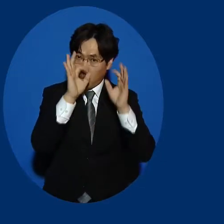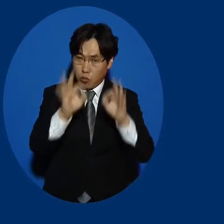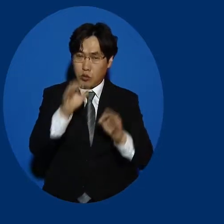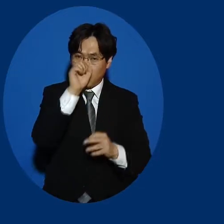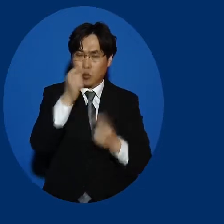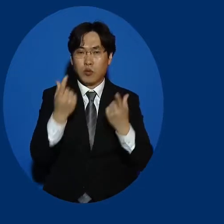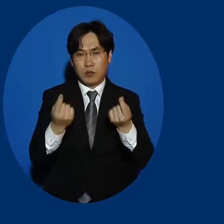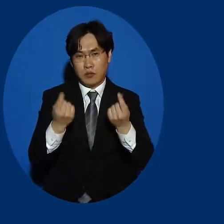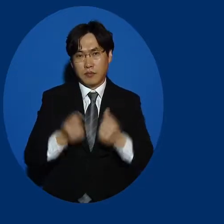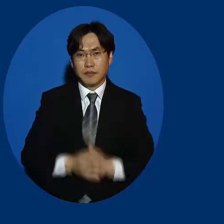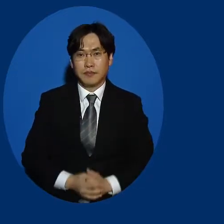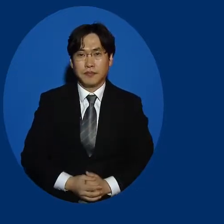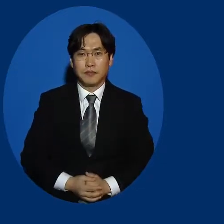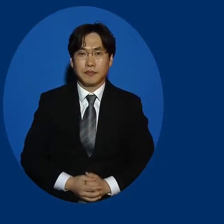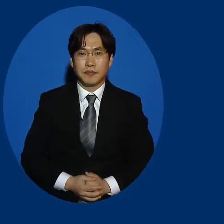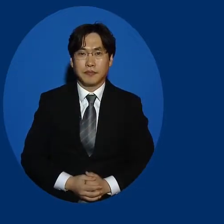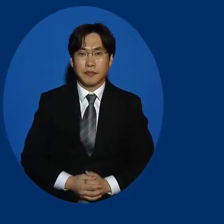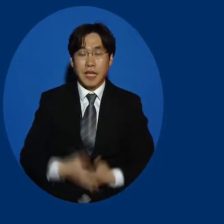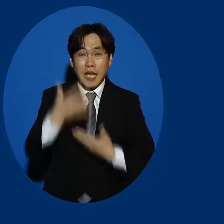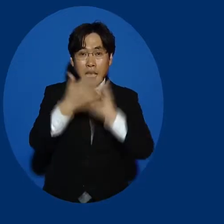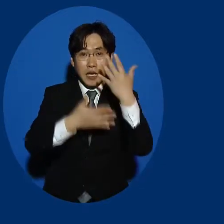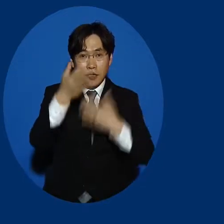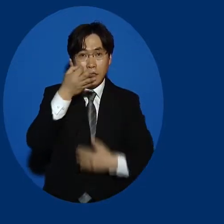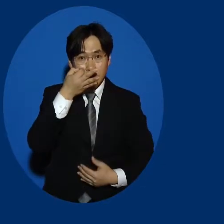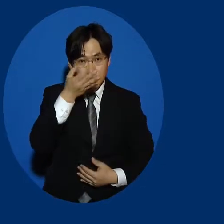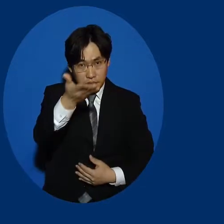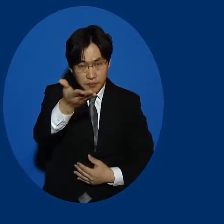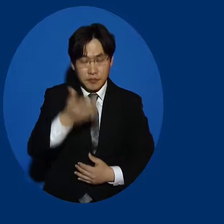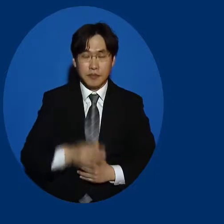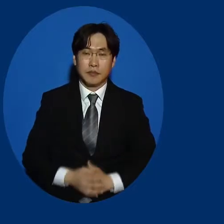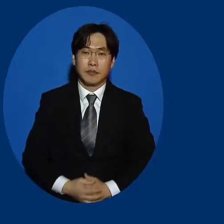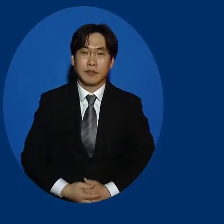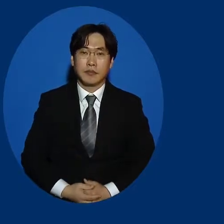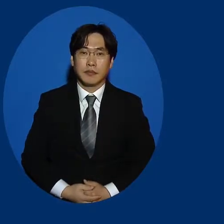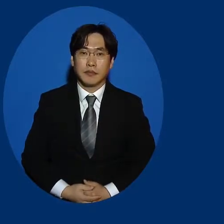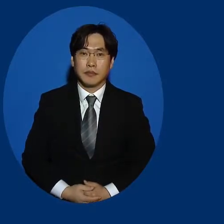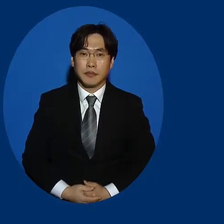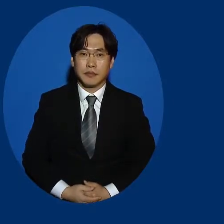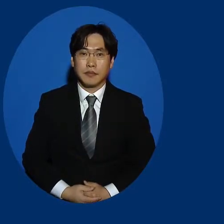있습니다. 잠깐 영상을 통해서 확인해 보시죠.